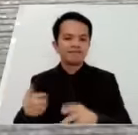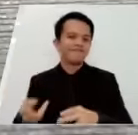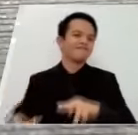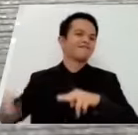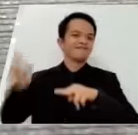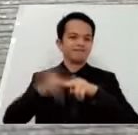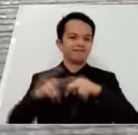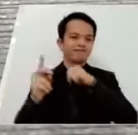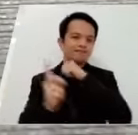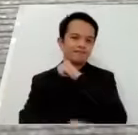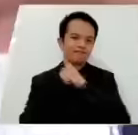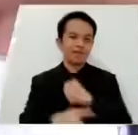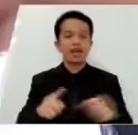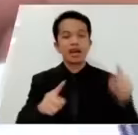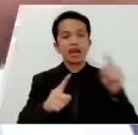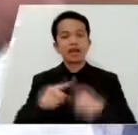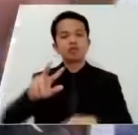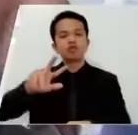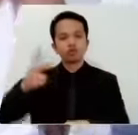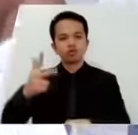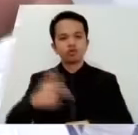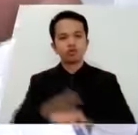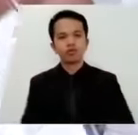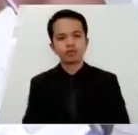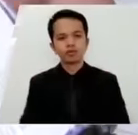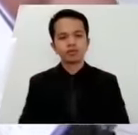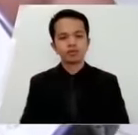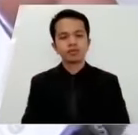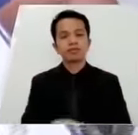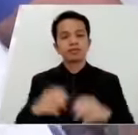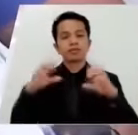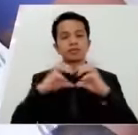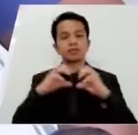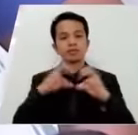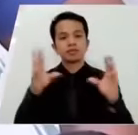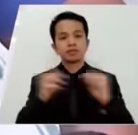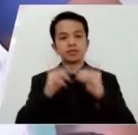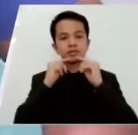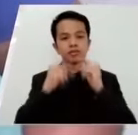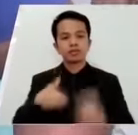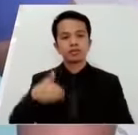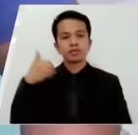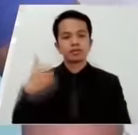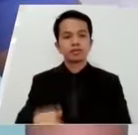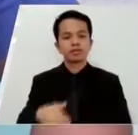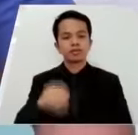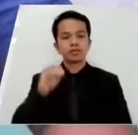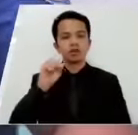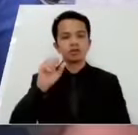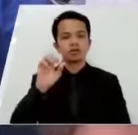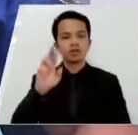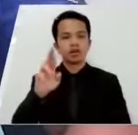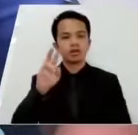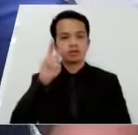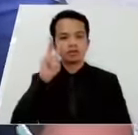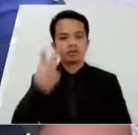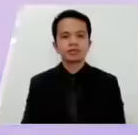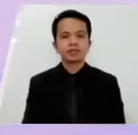na pang third offense na. Para sa GMA Integrated News, Oscar Oida ang inyong saksi.